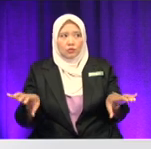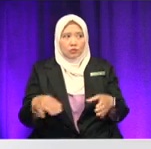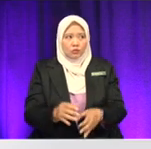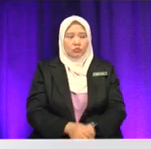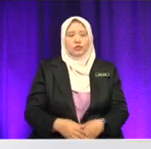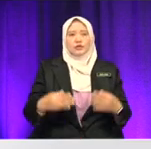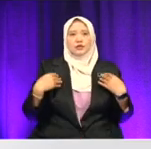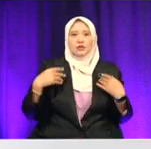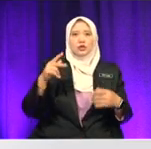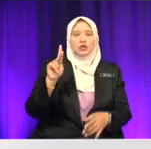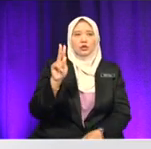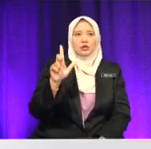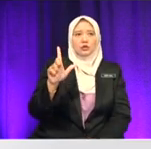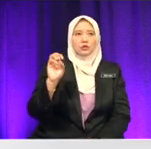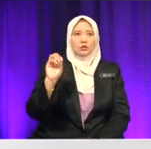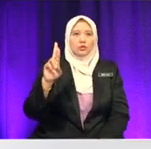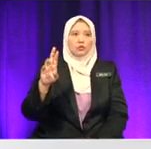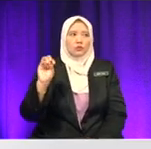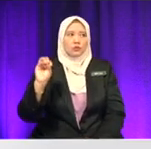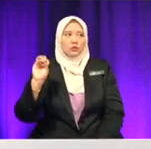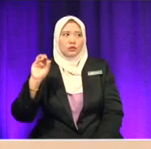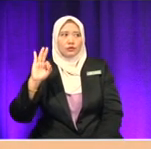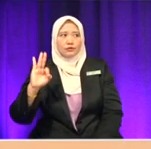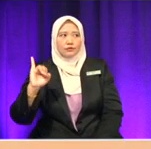iaitu aseks dan juga seks. Untuk aseks dia